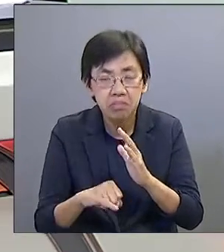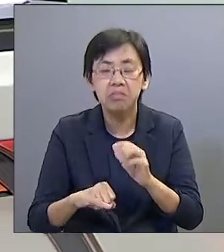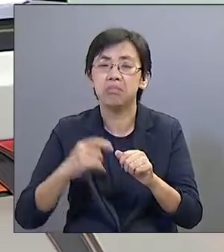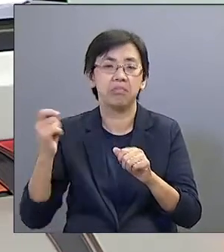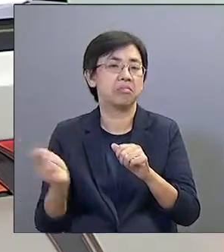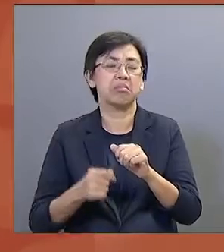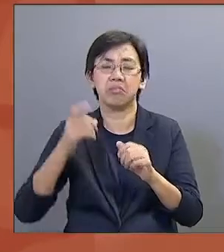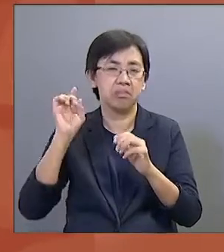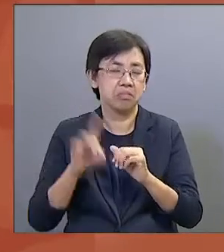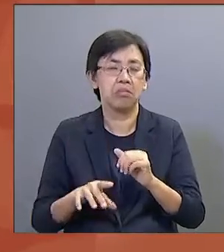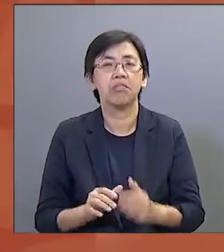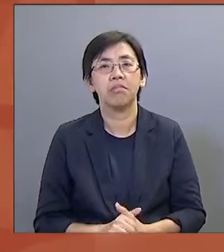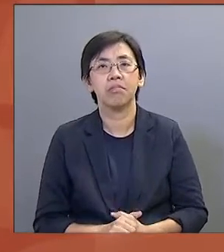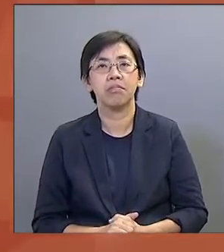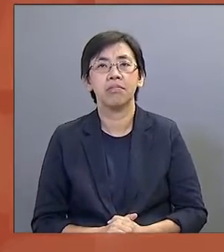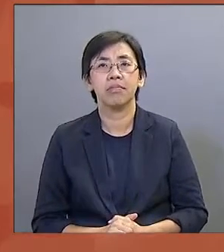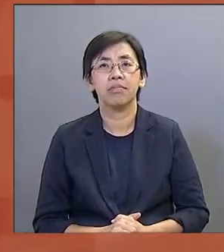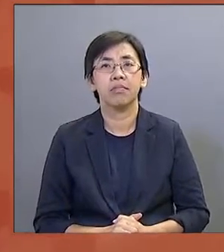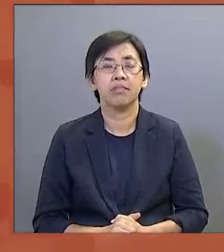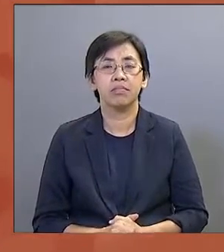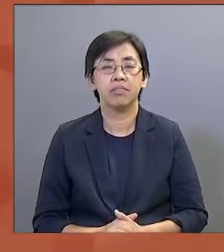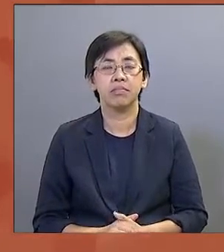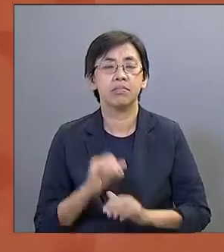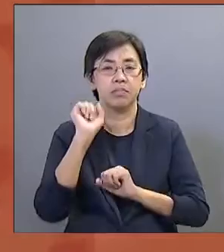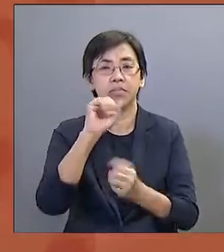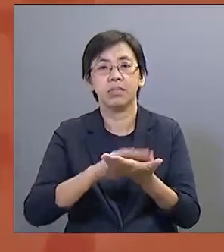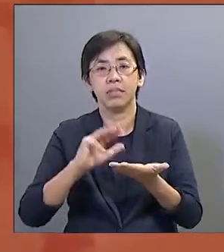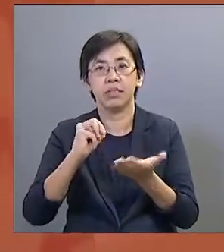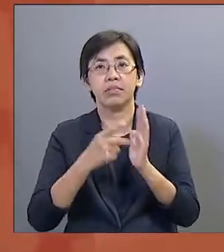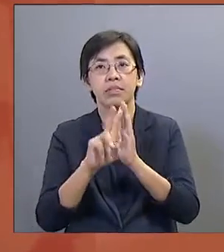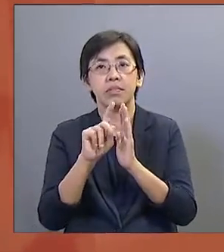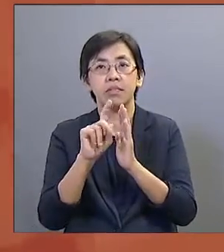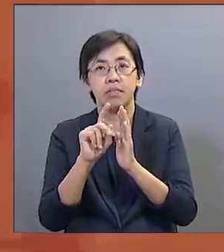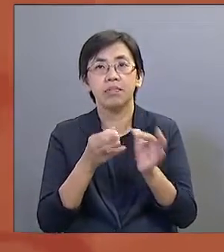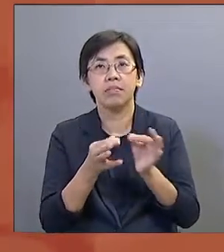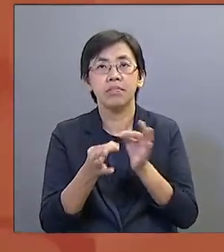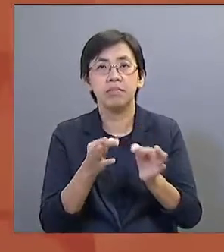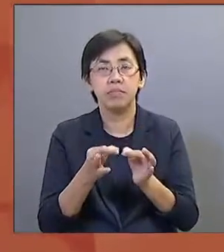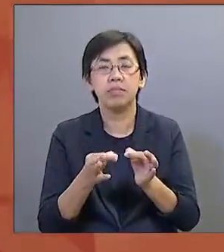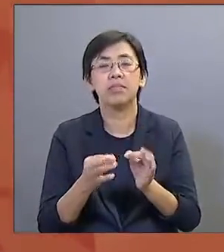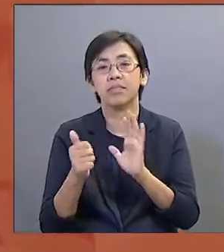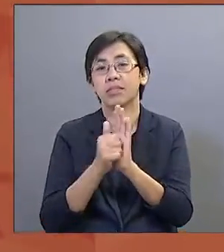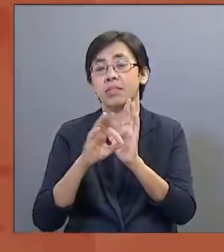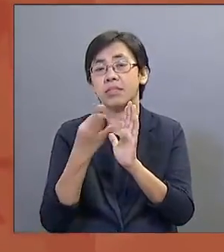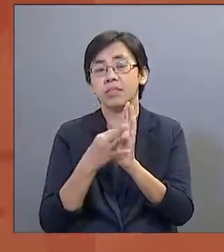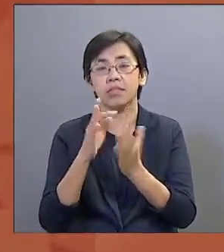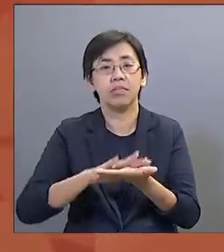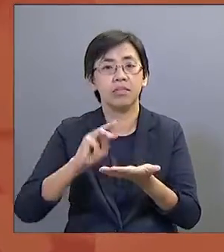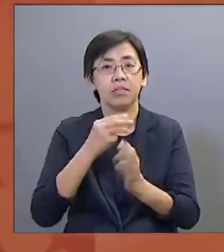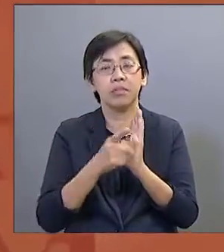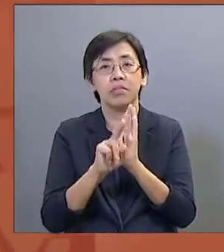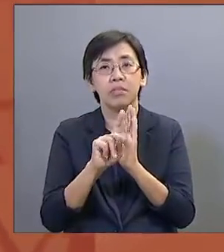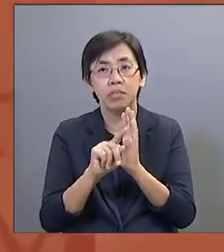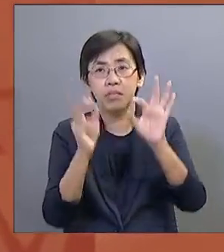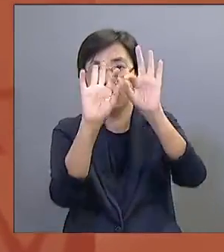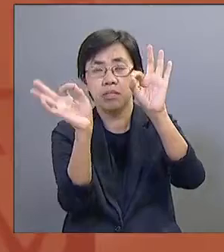วิไหนขั้นรายแรงค่ะประกาศมหาวทยาลัยขอนแก่นที่ชี้แจγ่งพอนเบจของมหาวิทยาลัยเือหาระบุ